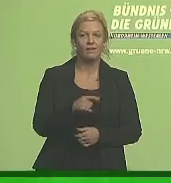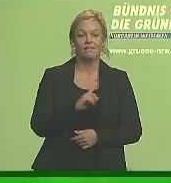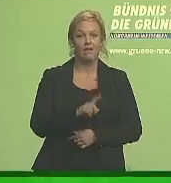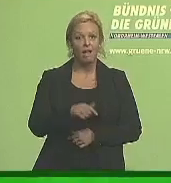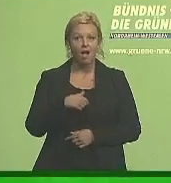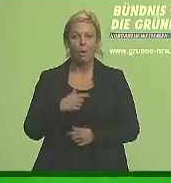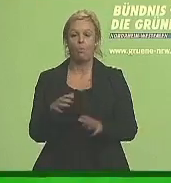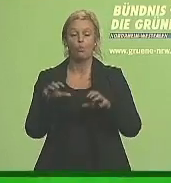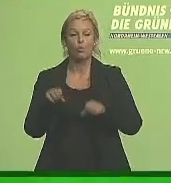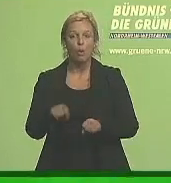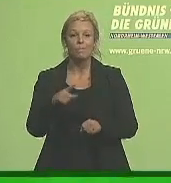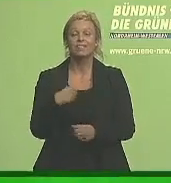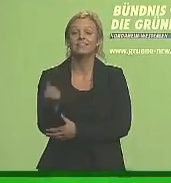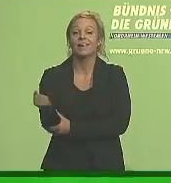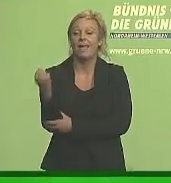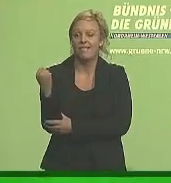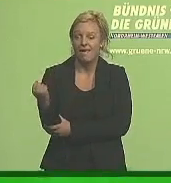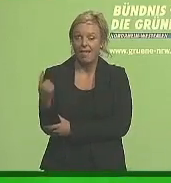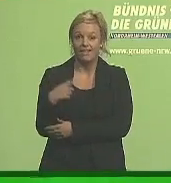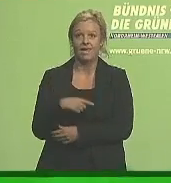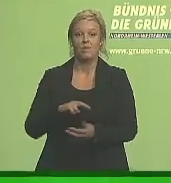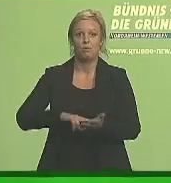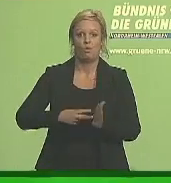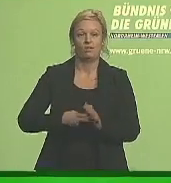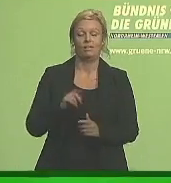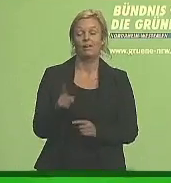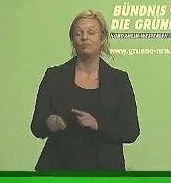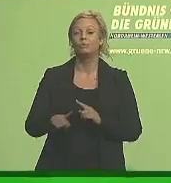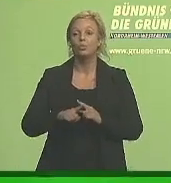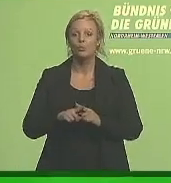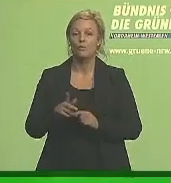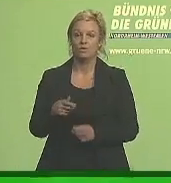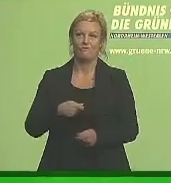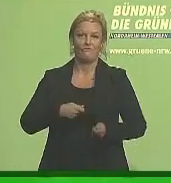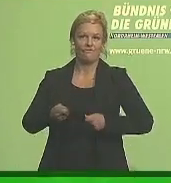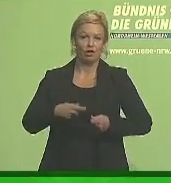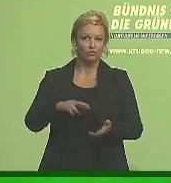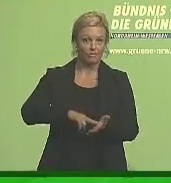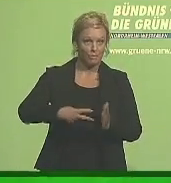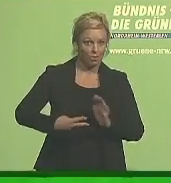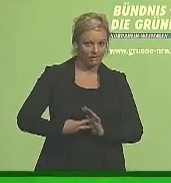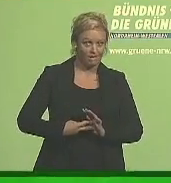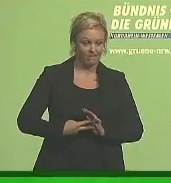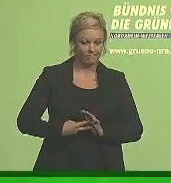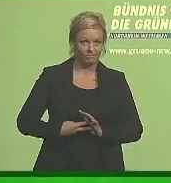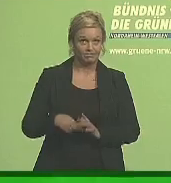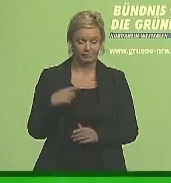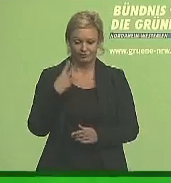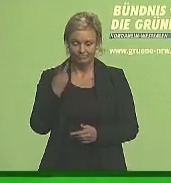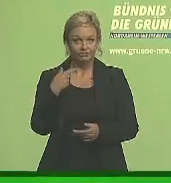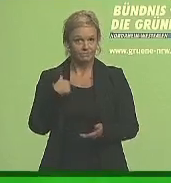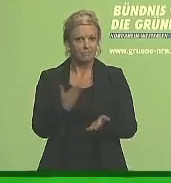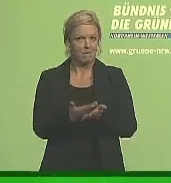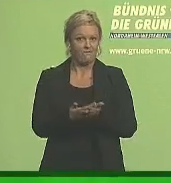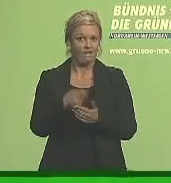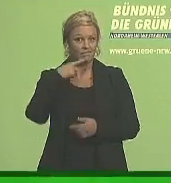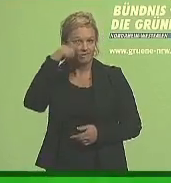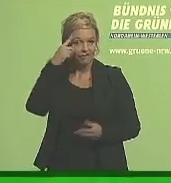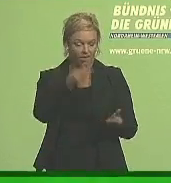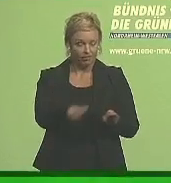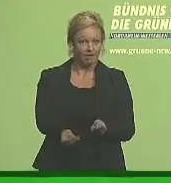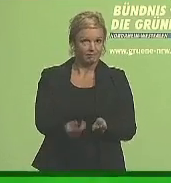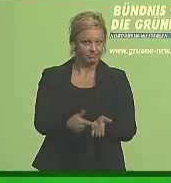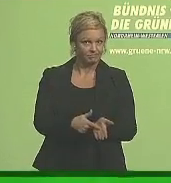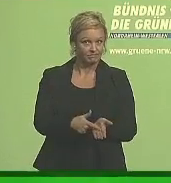Energie und damit ja auch in der Wirtschaftspolitik. Das haben wir zum ersten Mal so bescheinigt bekommen. Und das ist ein hohes Gut,